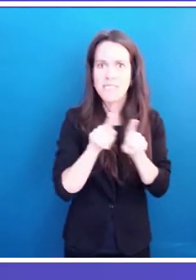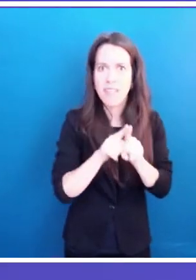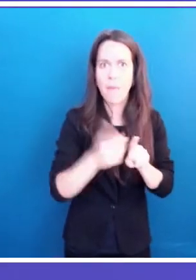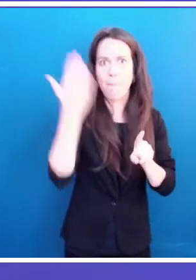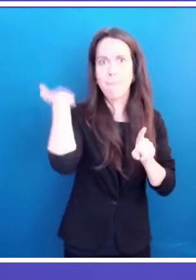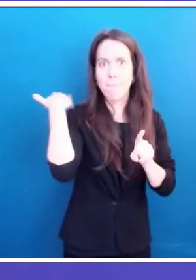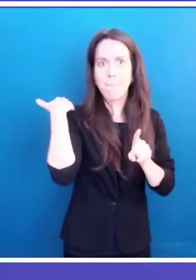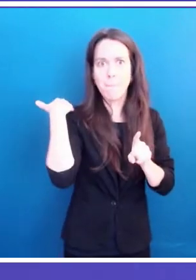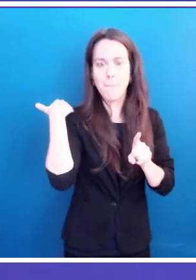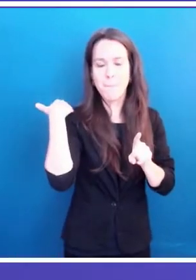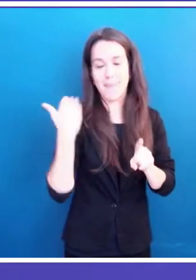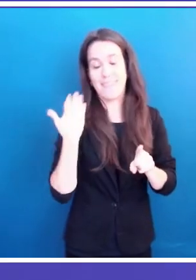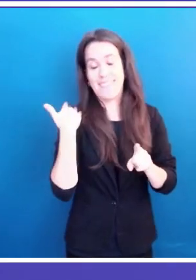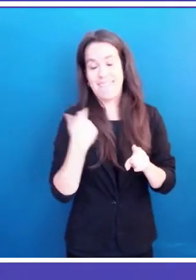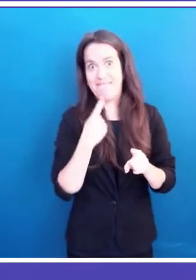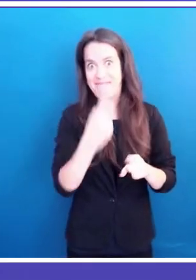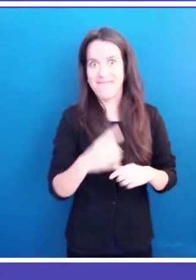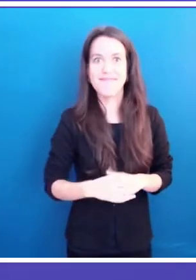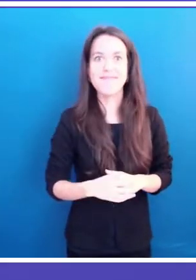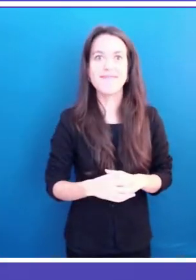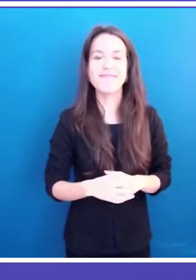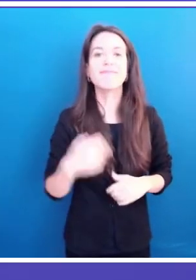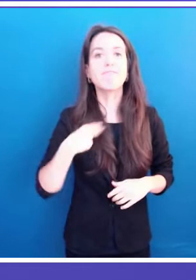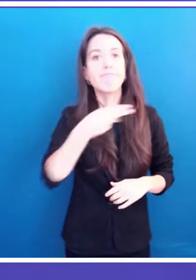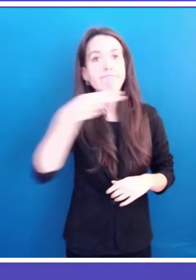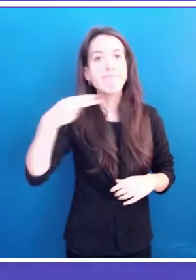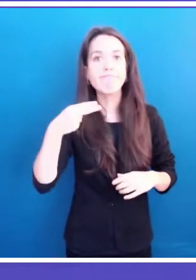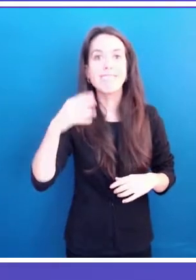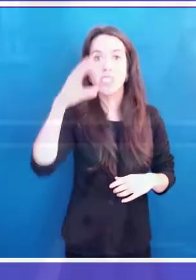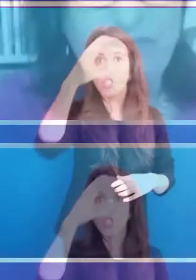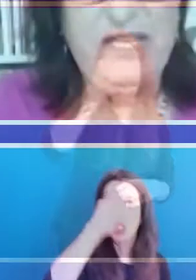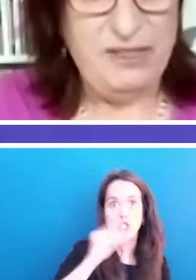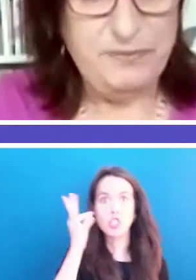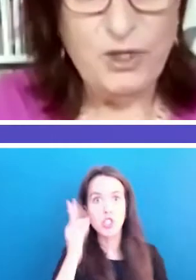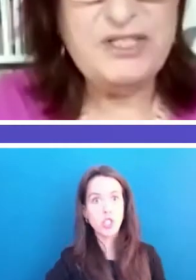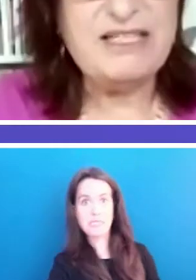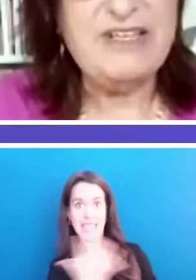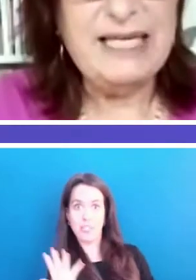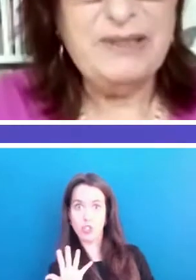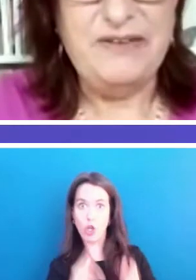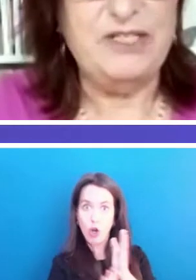قد عملت مؤخرا على نفس الموضوع في هذه الجلسة لذلك أذكر الموضوع